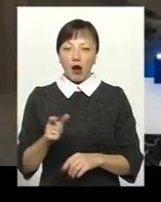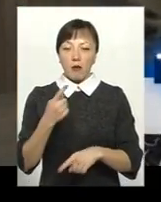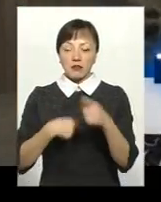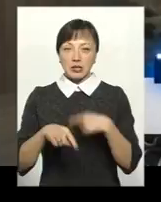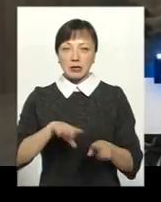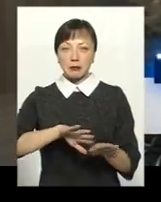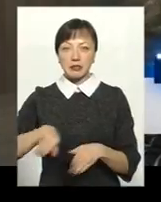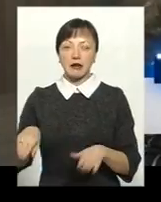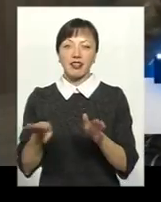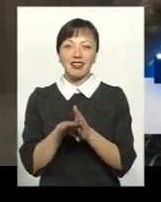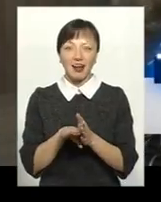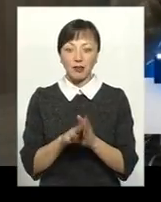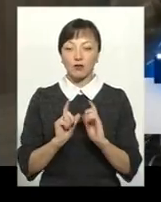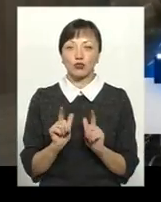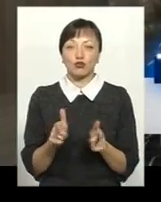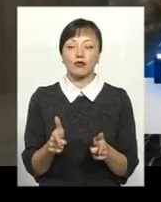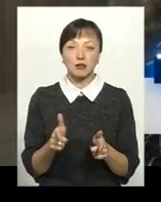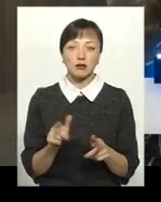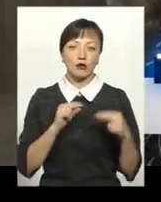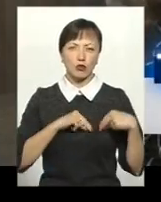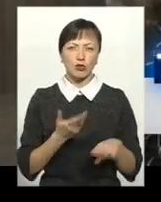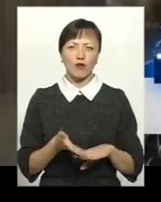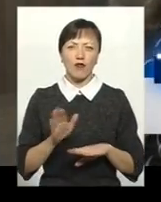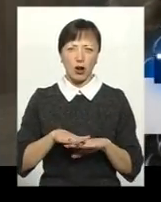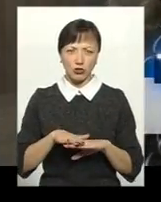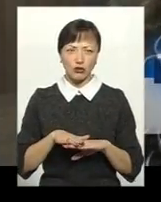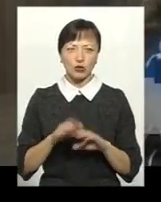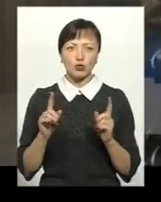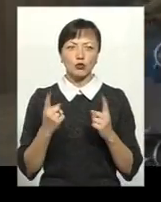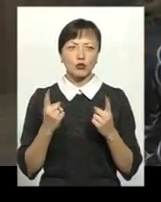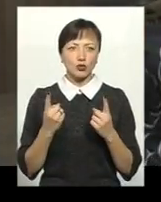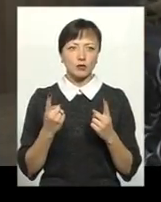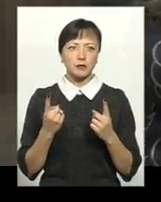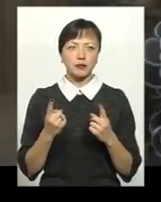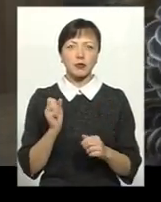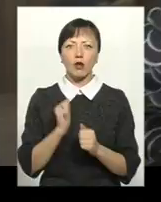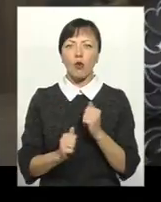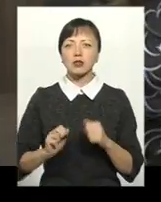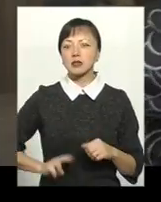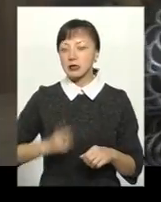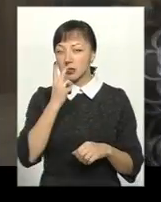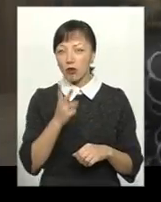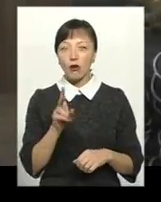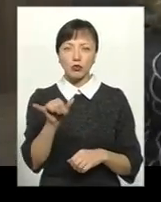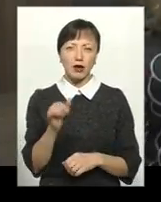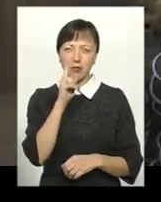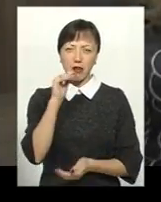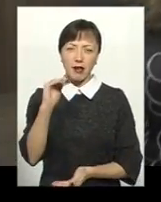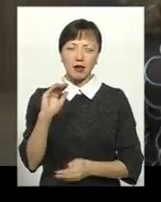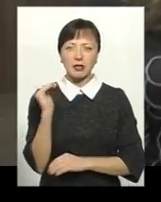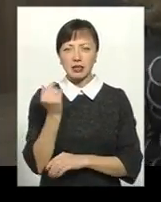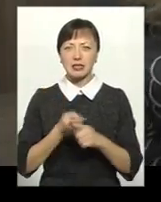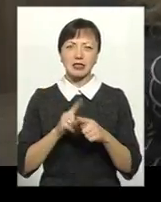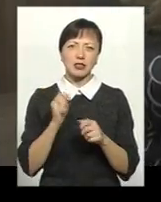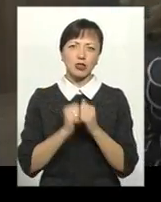да, і їй влаштуватись на роботу набагато важче, тому що кожен роботодавець дивиться, що ага, маленька дитина, це